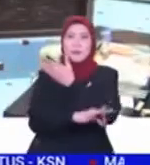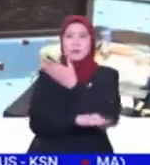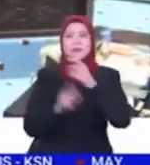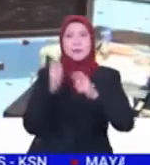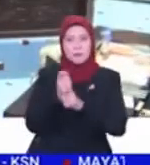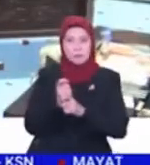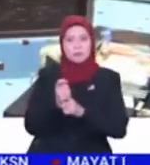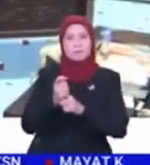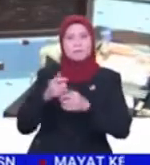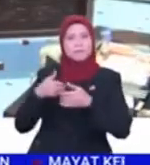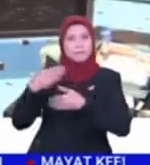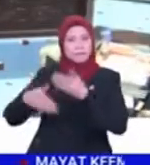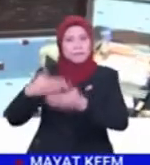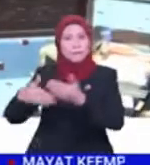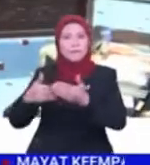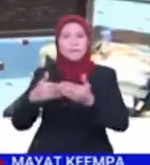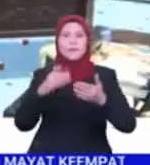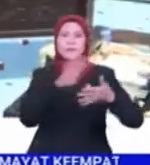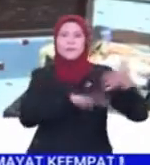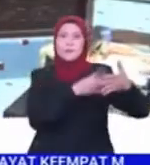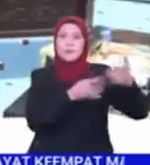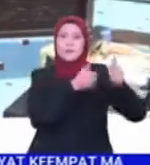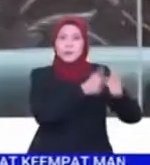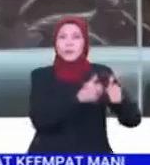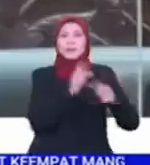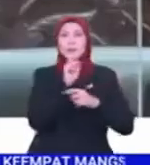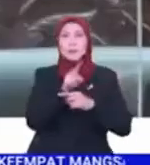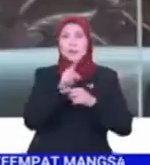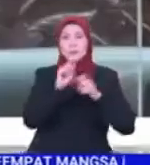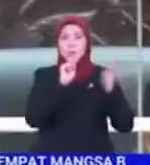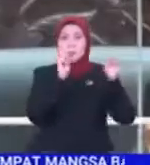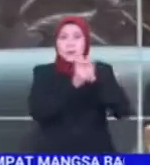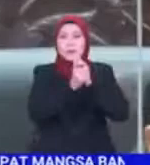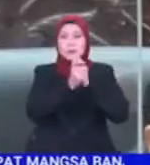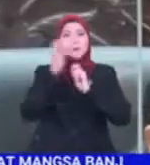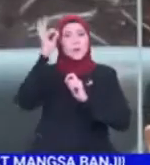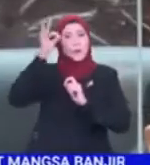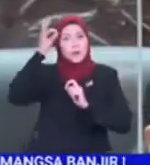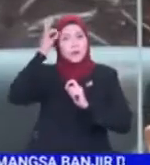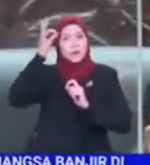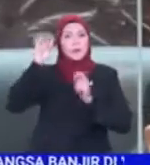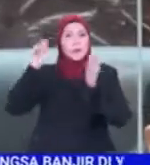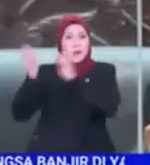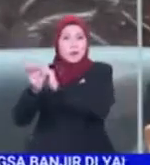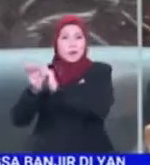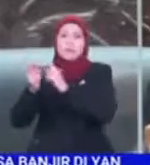berjalan seperti yang dijadualkan meskipun terdapat perubahan di peringkat Kerajaan Persekutuan.